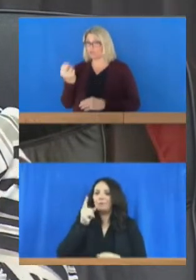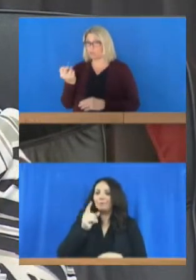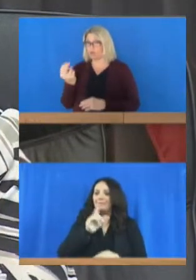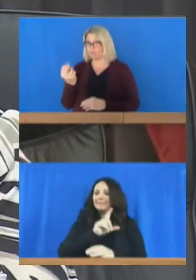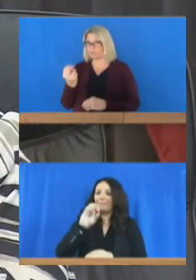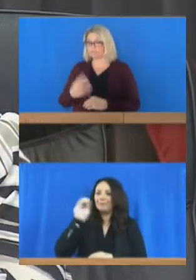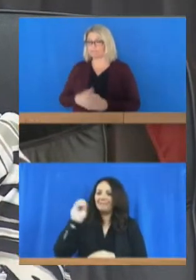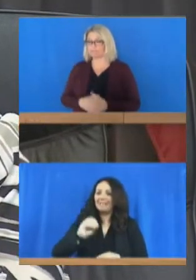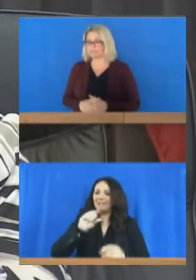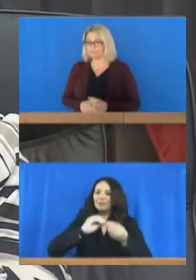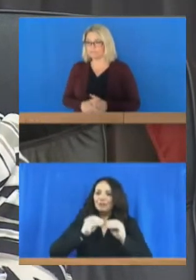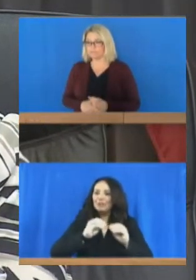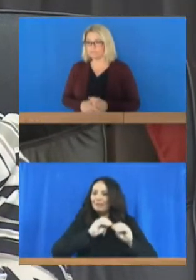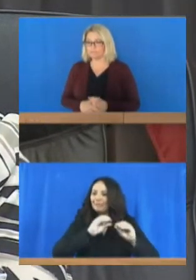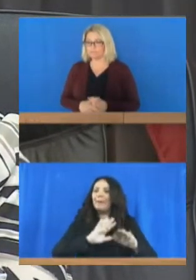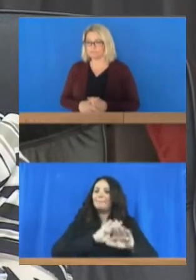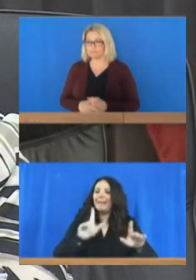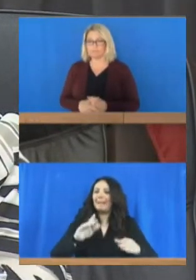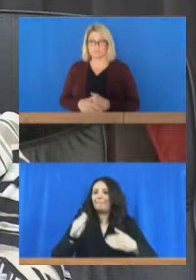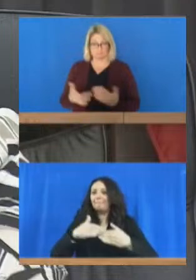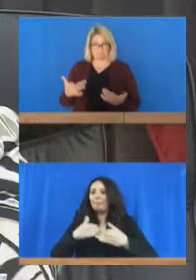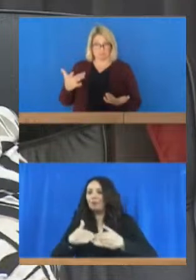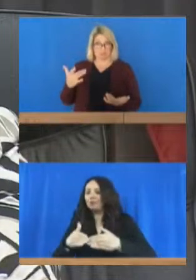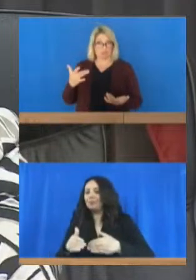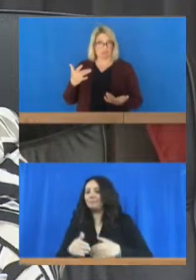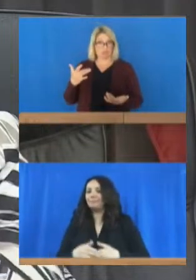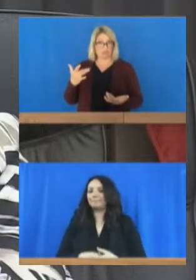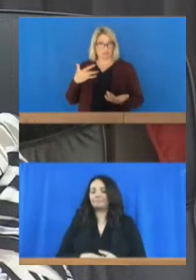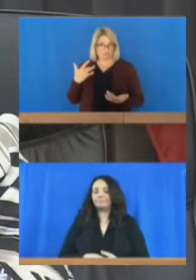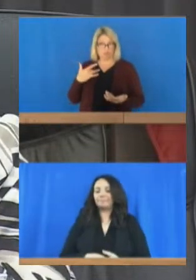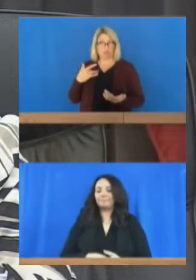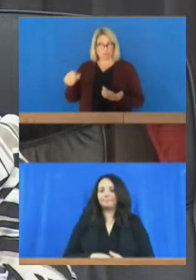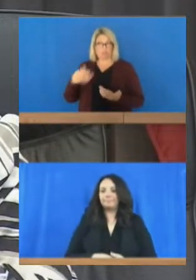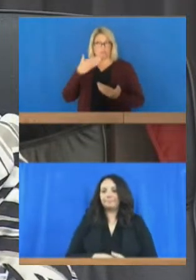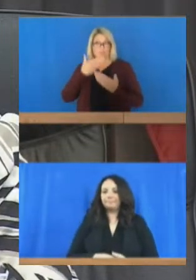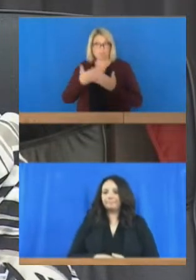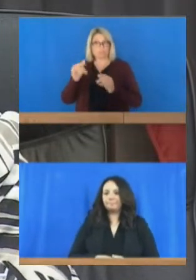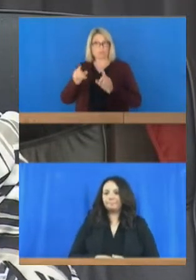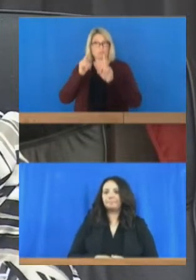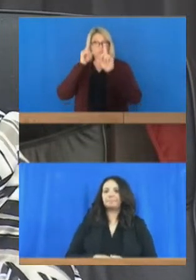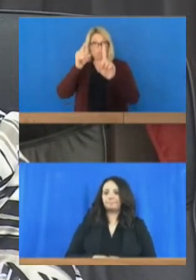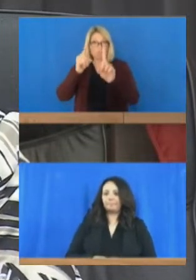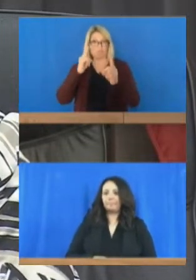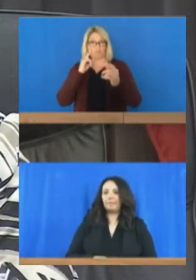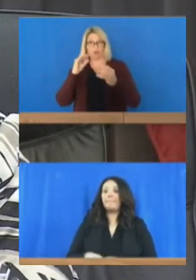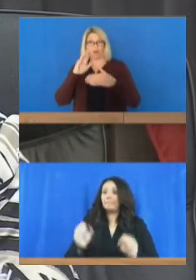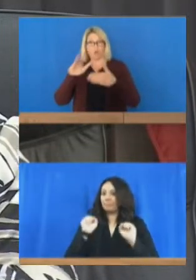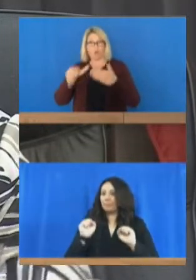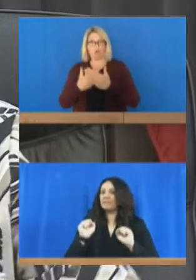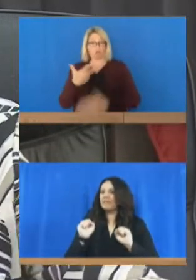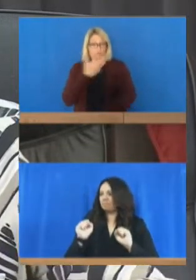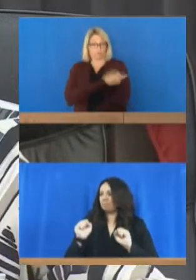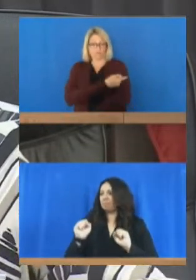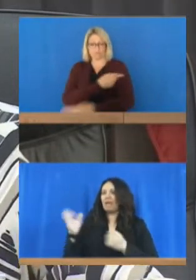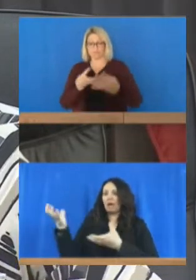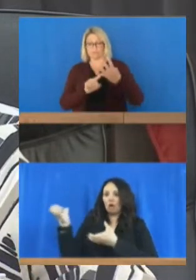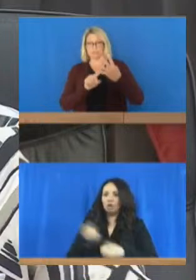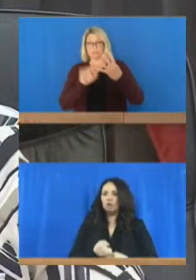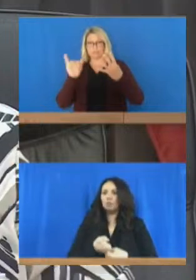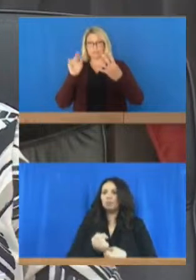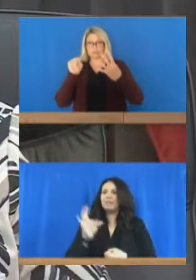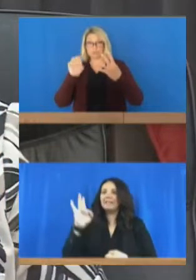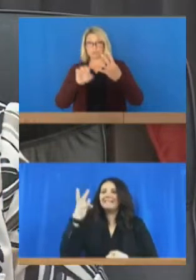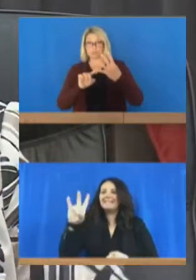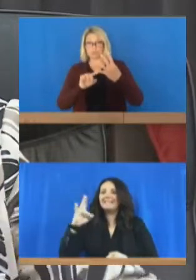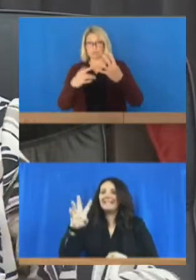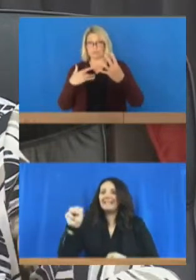Hi, my question is for Dr. Russell. So today we heard from a parent who was given 3 different dates when her son